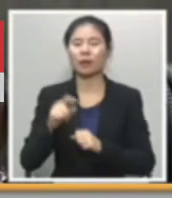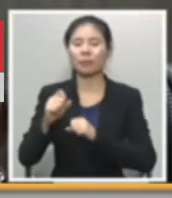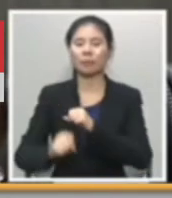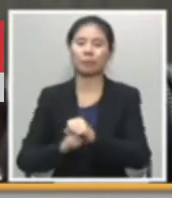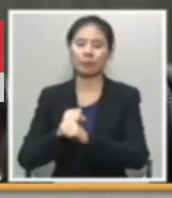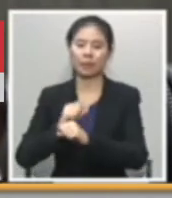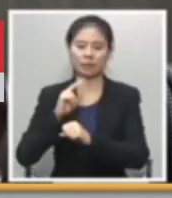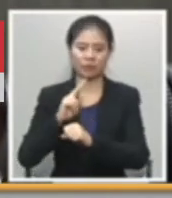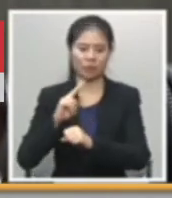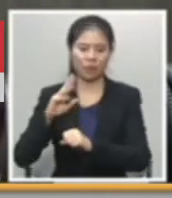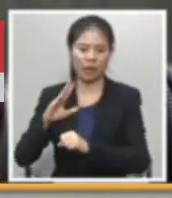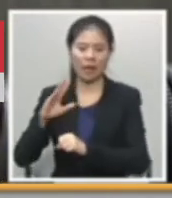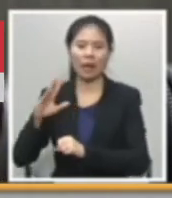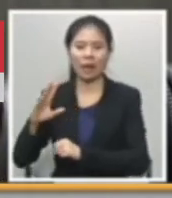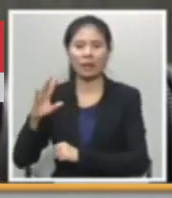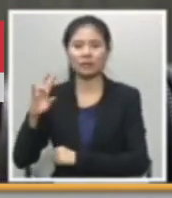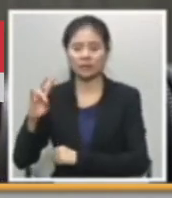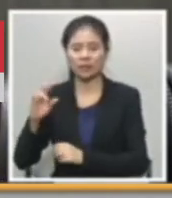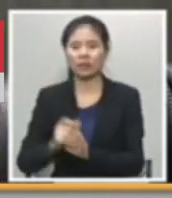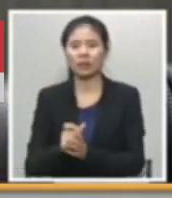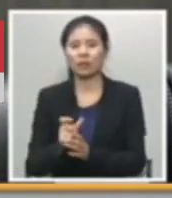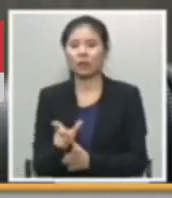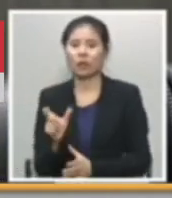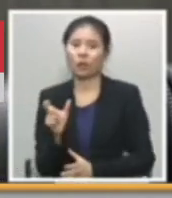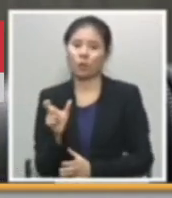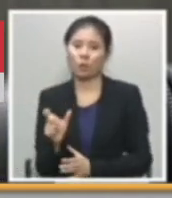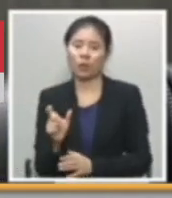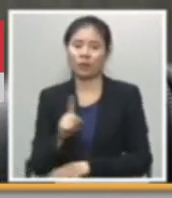3/4/2557 ลงวันที่12มีนาคม